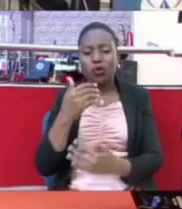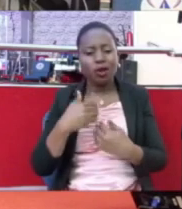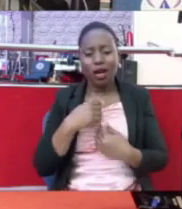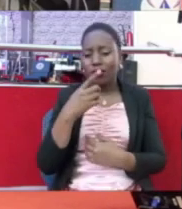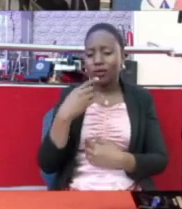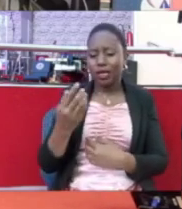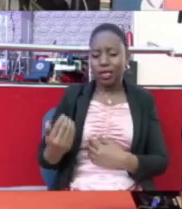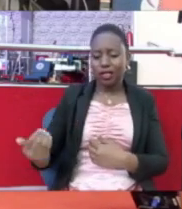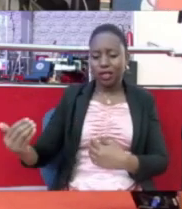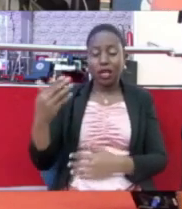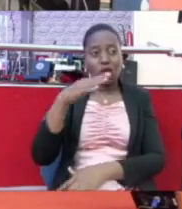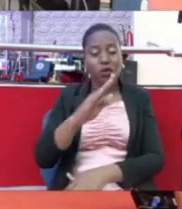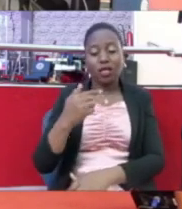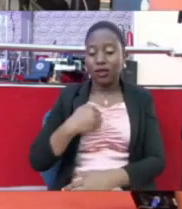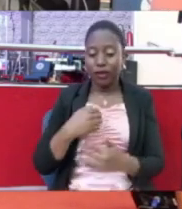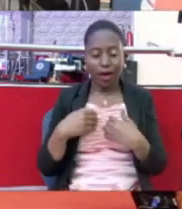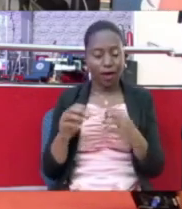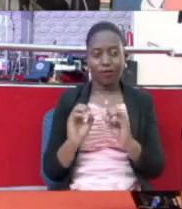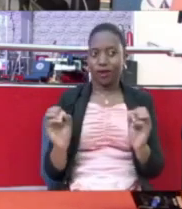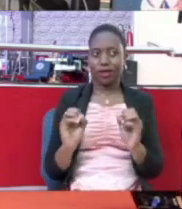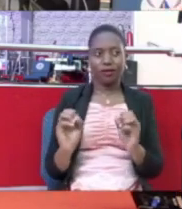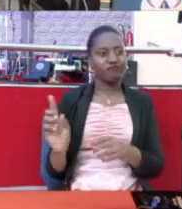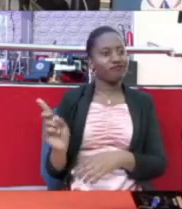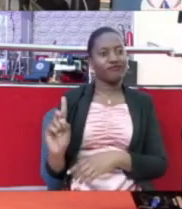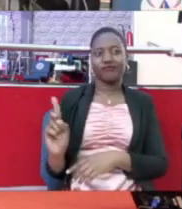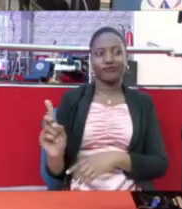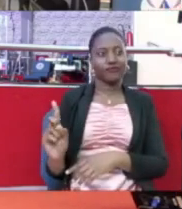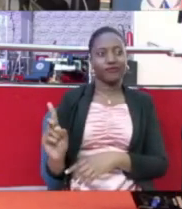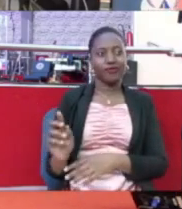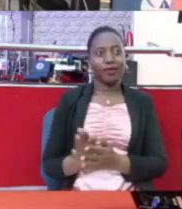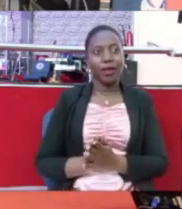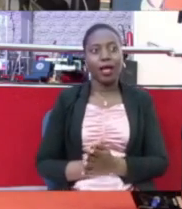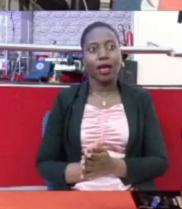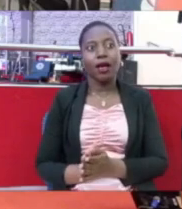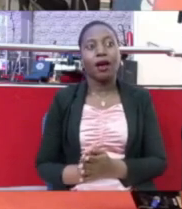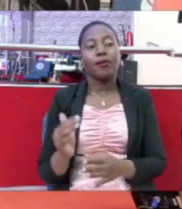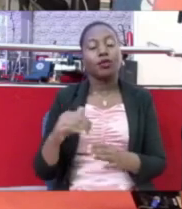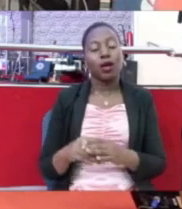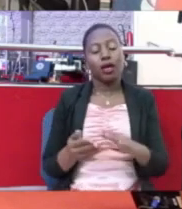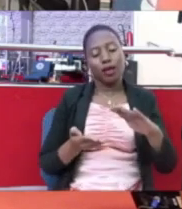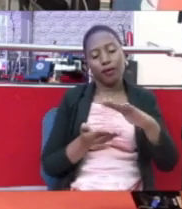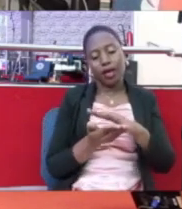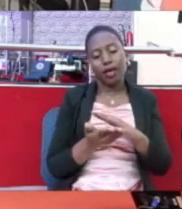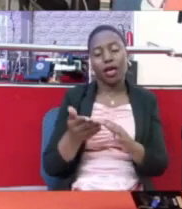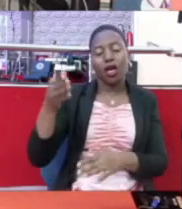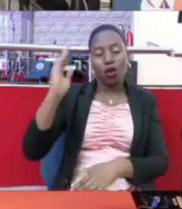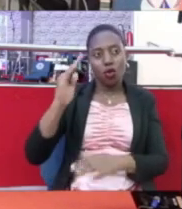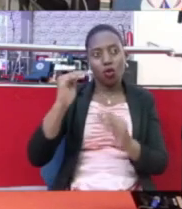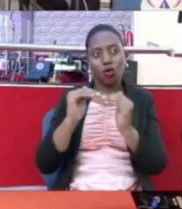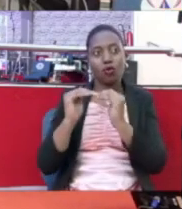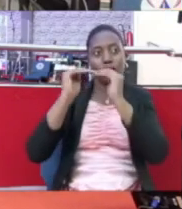them. Haustahili kuambia wanao kuwa huna chochote cha kuwapa. And probably in baking the Lord will move you to another level. Na labda wakati